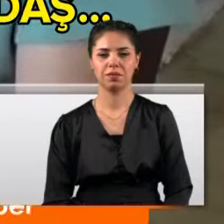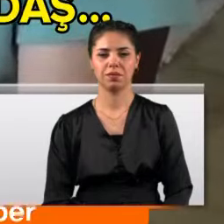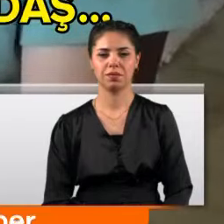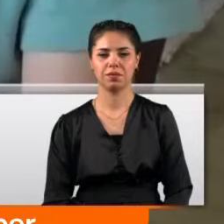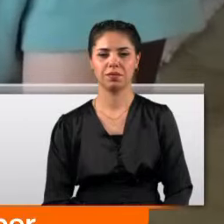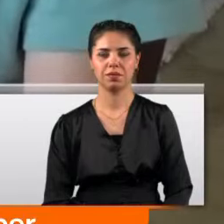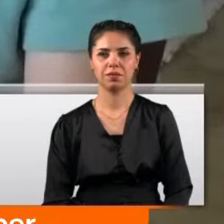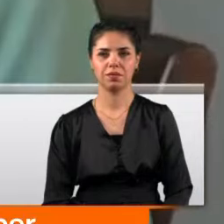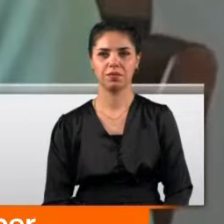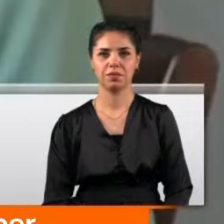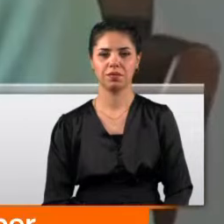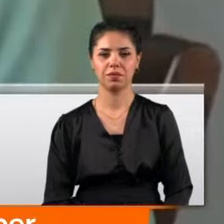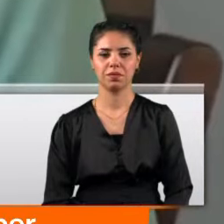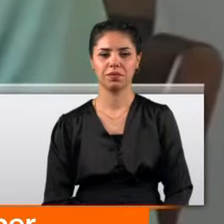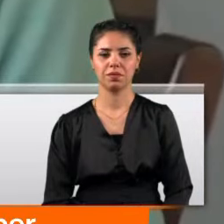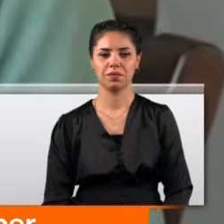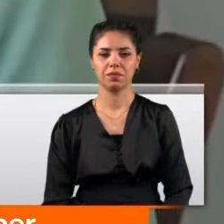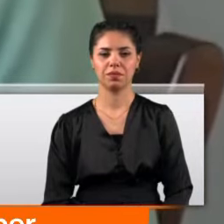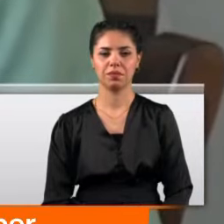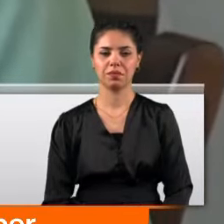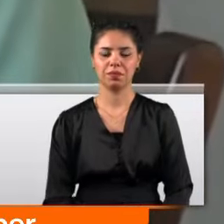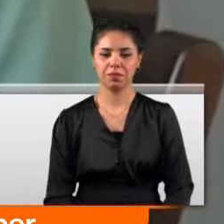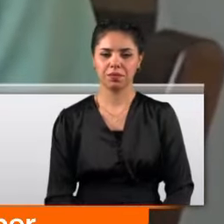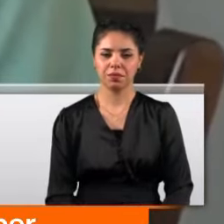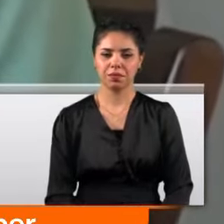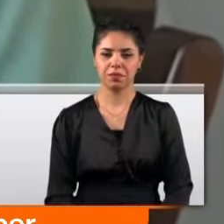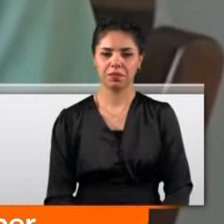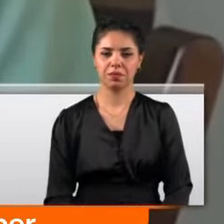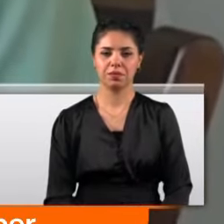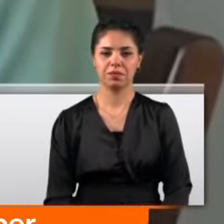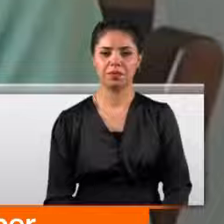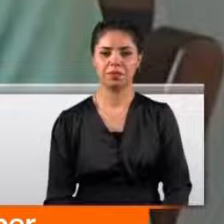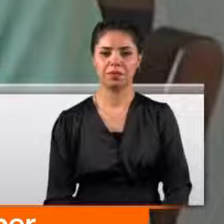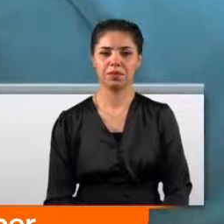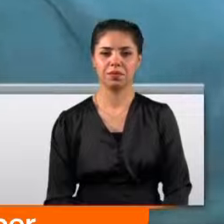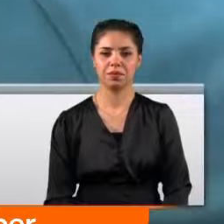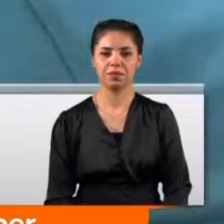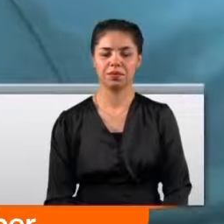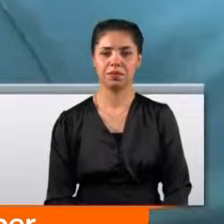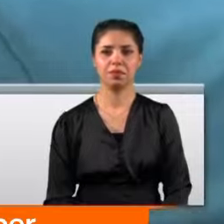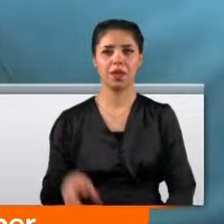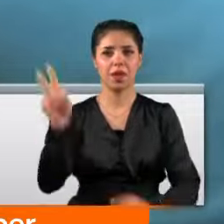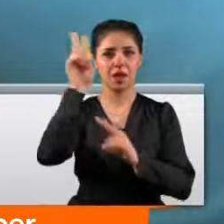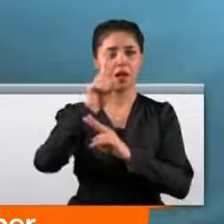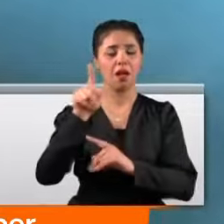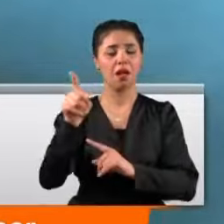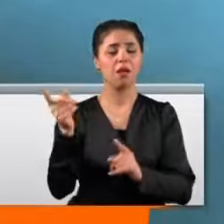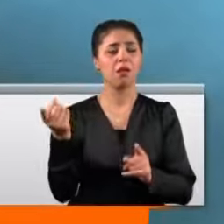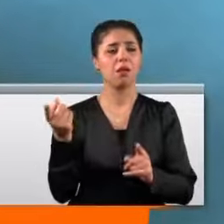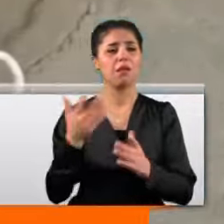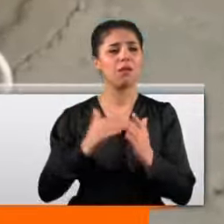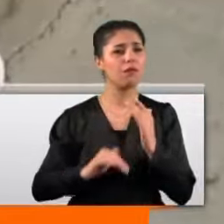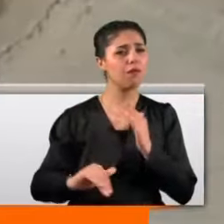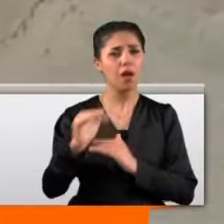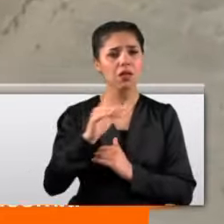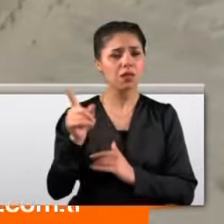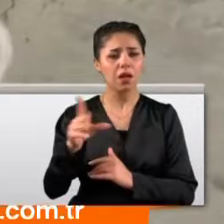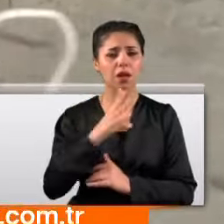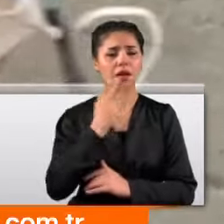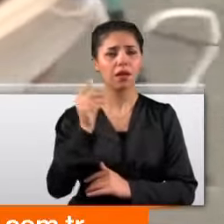vatandaş olabilirim. Robotlar mesela, robotik aletler falan yapabilirim. Hayal gücü imkanlarının çok üzerinde olan